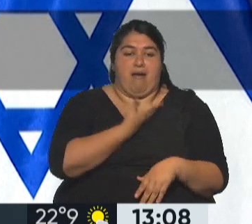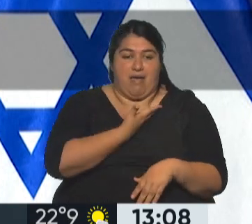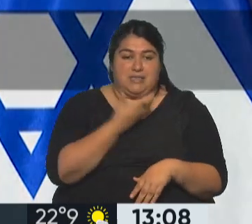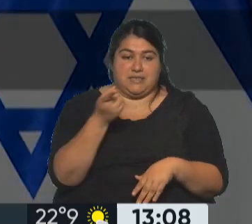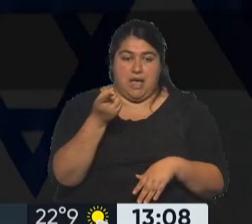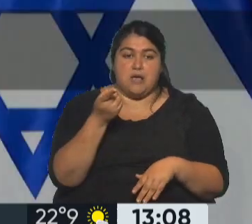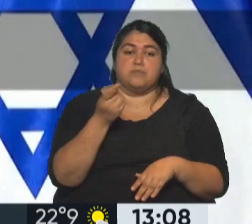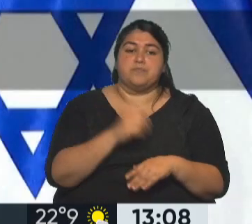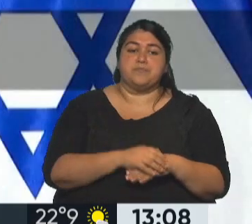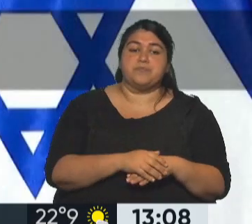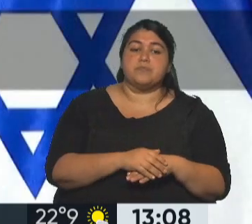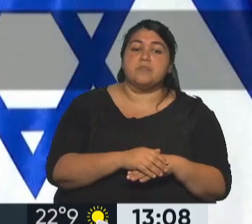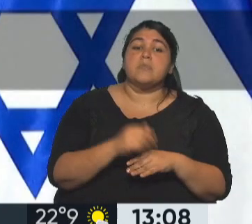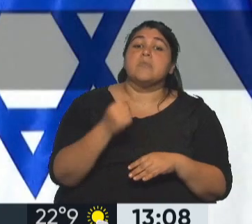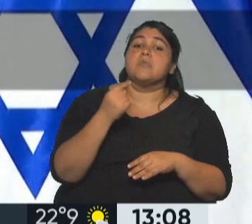ز